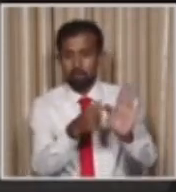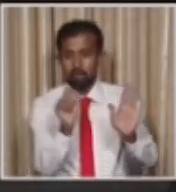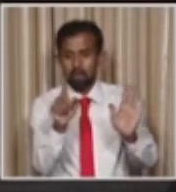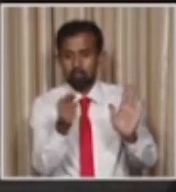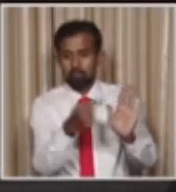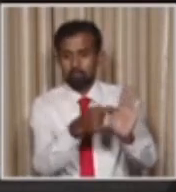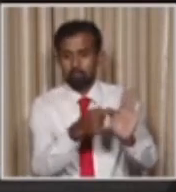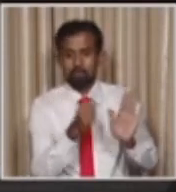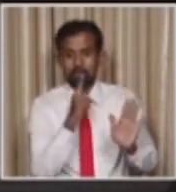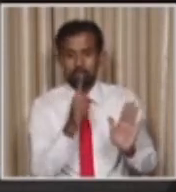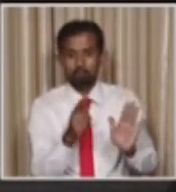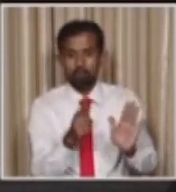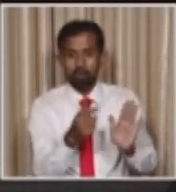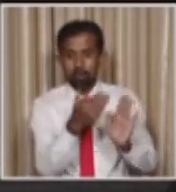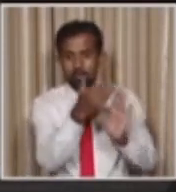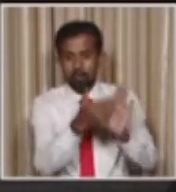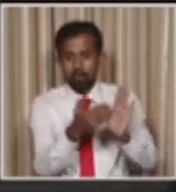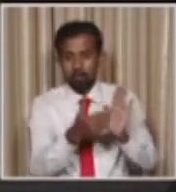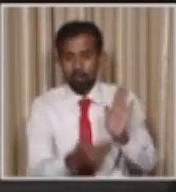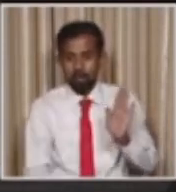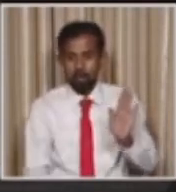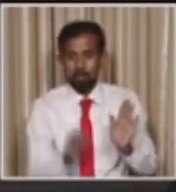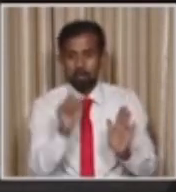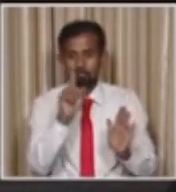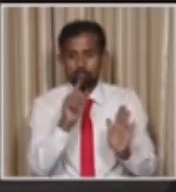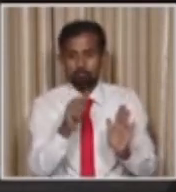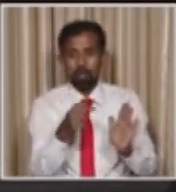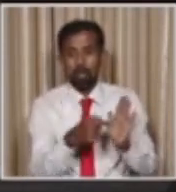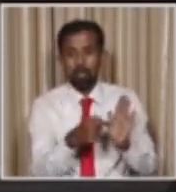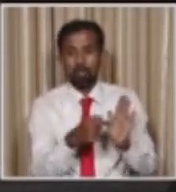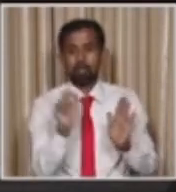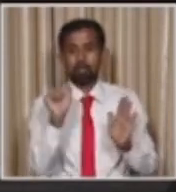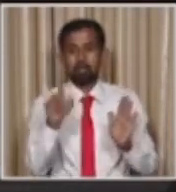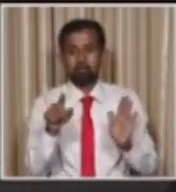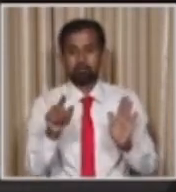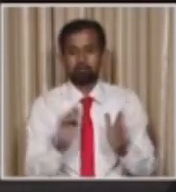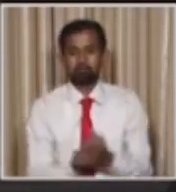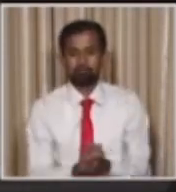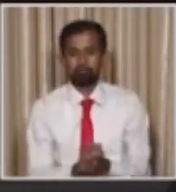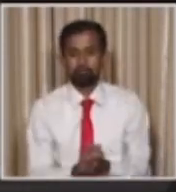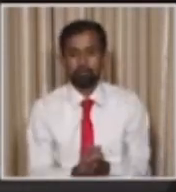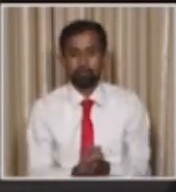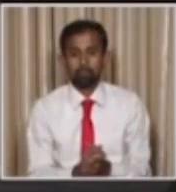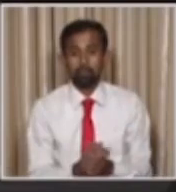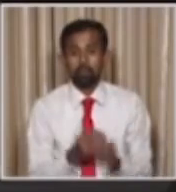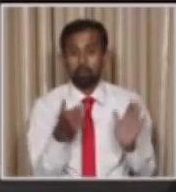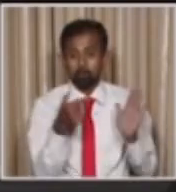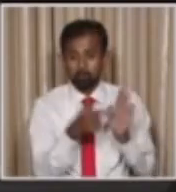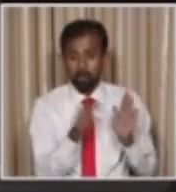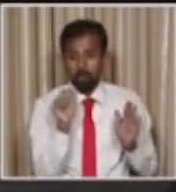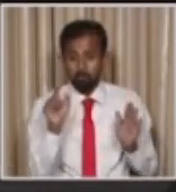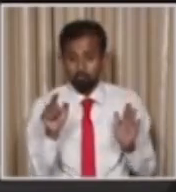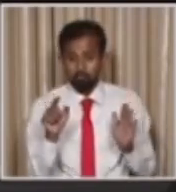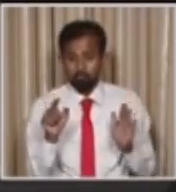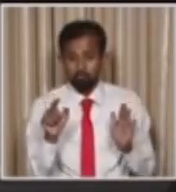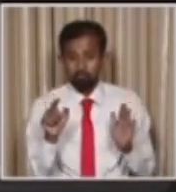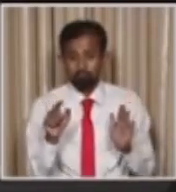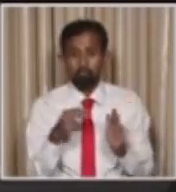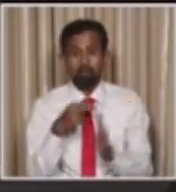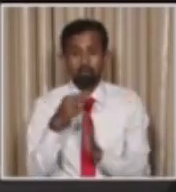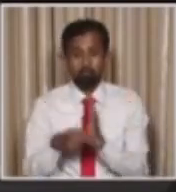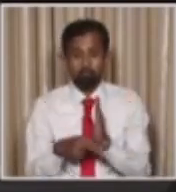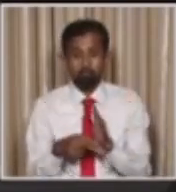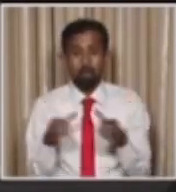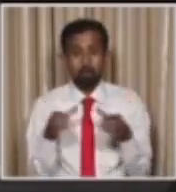ලැයිස්තුව ගෙනල්ලා නම් කියාගෙන ගිහිල්ලා මෙන්න ඉබ්‍රාහිම් හාජර් මෙන්න මෙයා තමයි මේ ජාතික ලැයිස්තුවේ ඉන්නේ මෙන්න